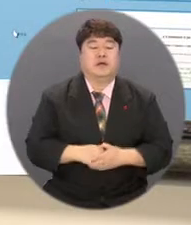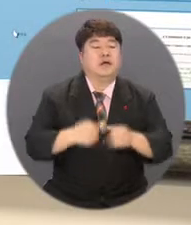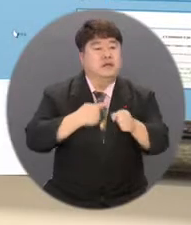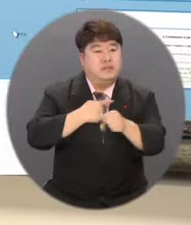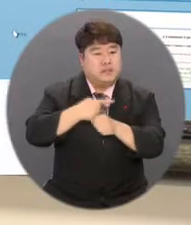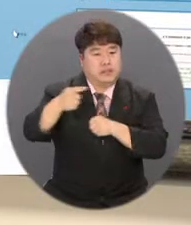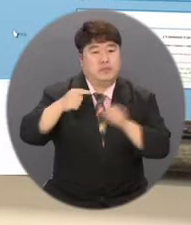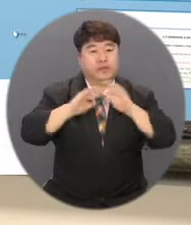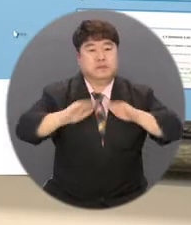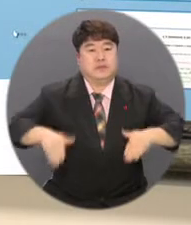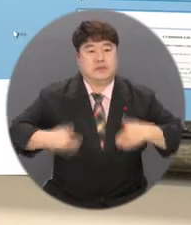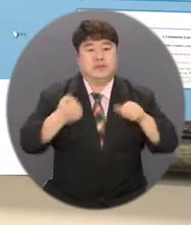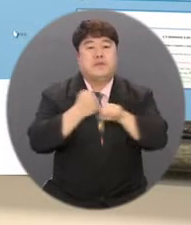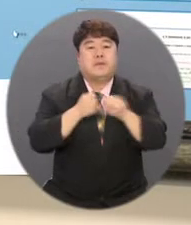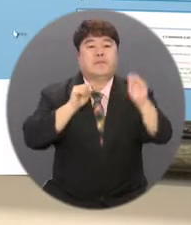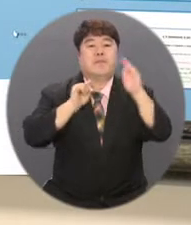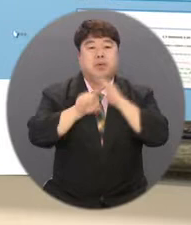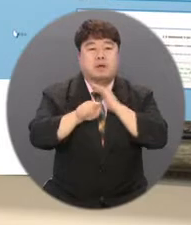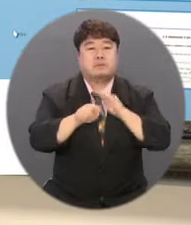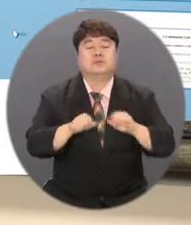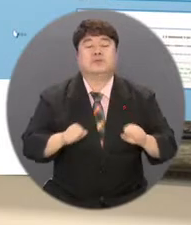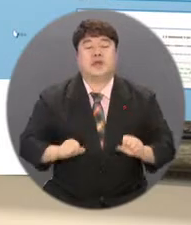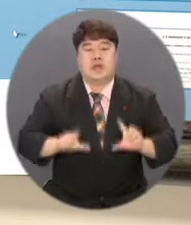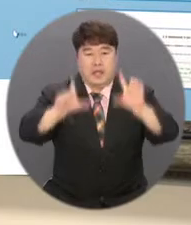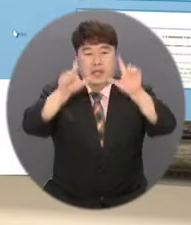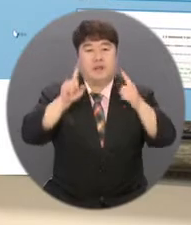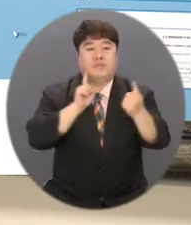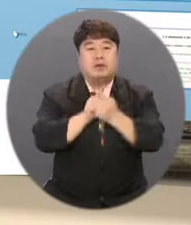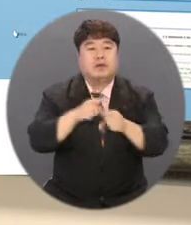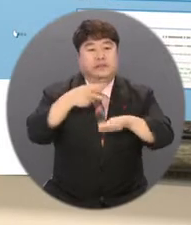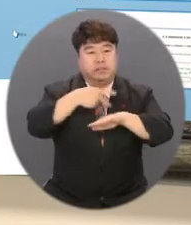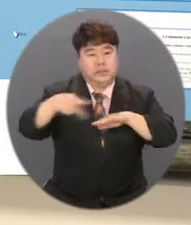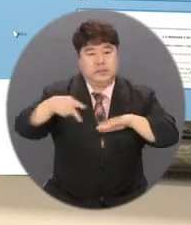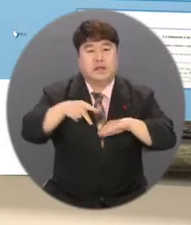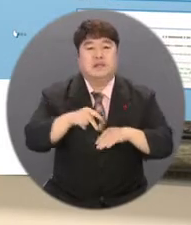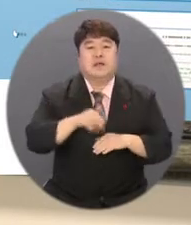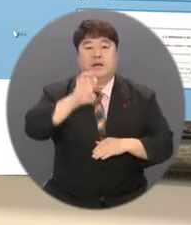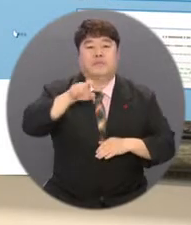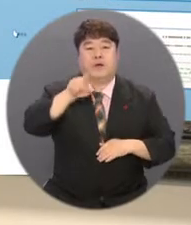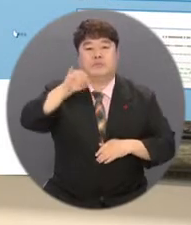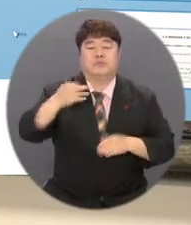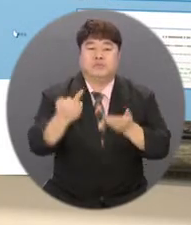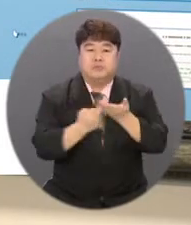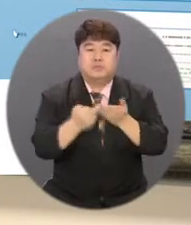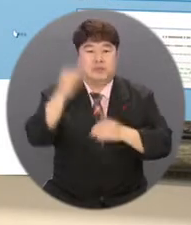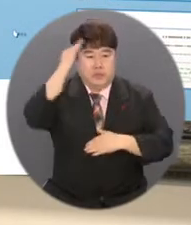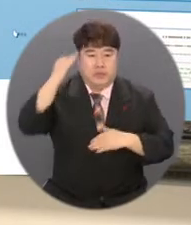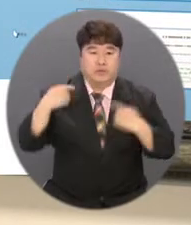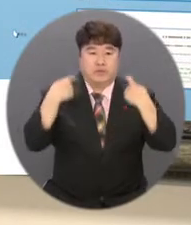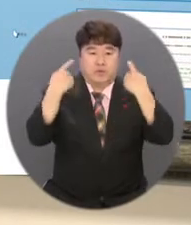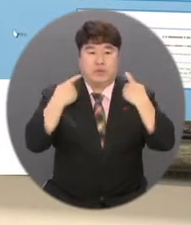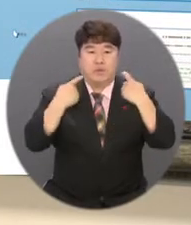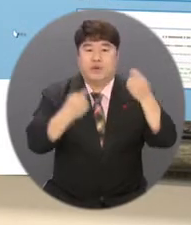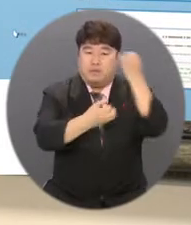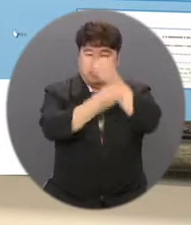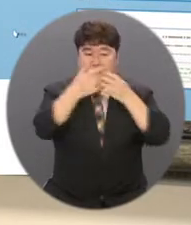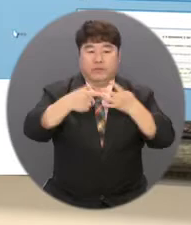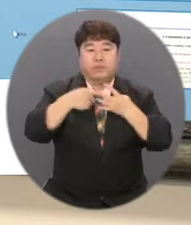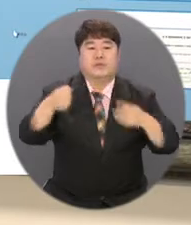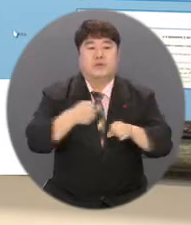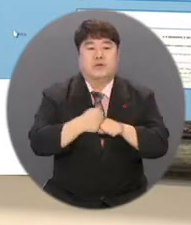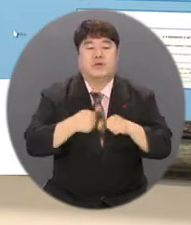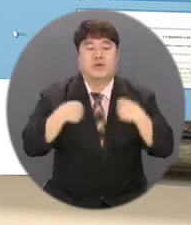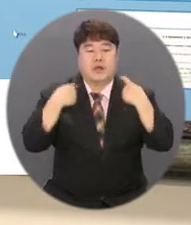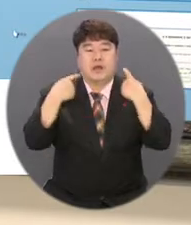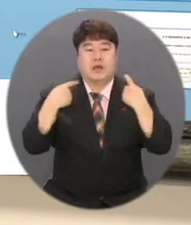내년도 전라남도 방문의 해를 맞아서 신안 퍼플섬이 한국 관광의 별로 선정되어서 관광객 유입 효과가